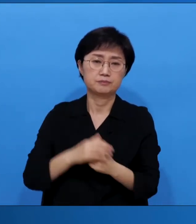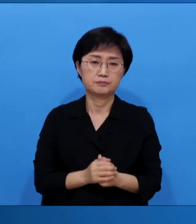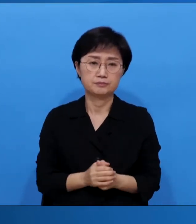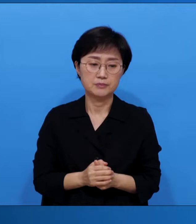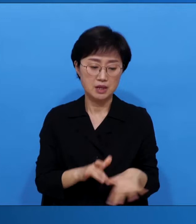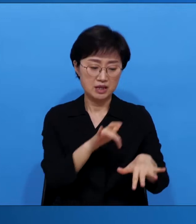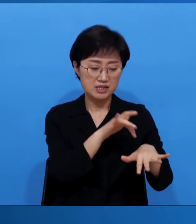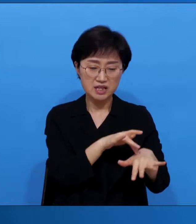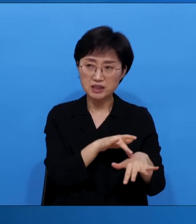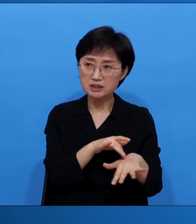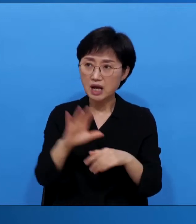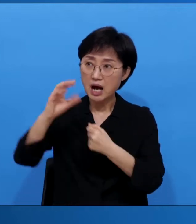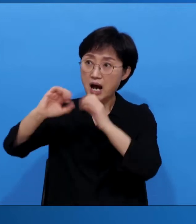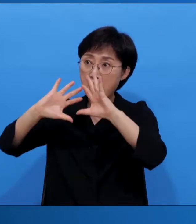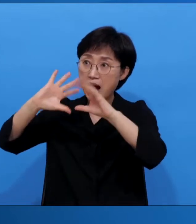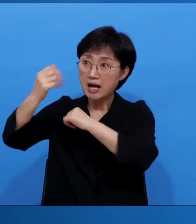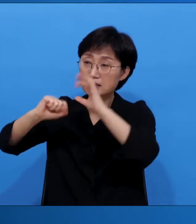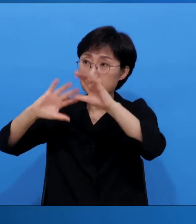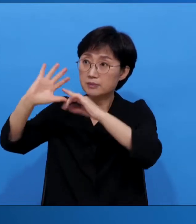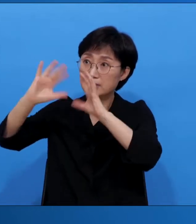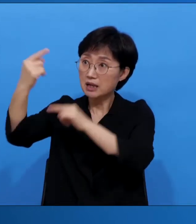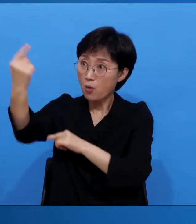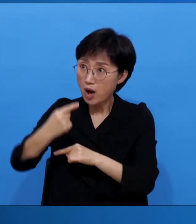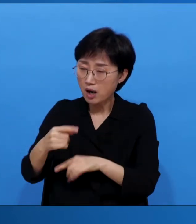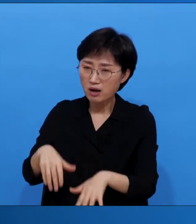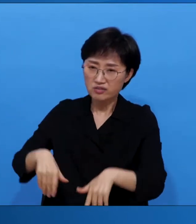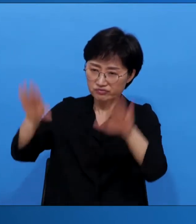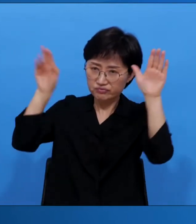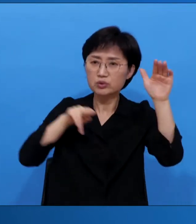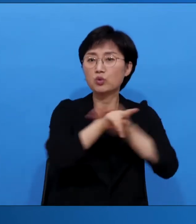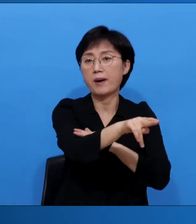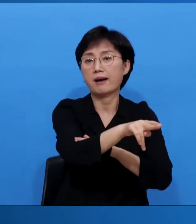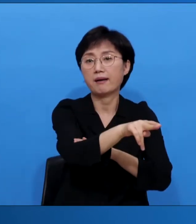꿇게 되는 거죠. And absolutely Satan is brought to his knees.